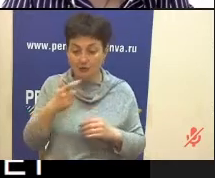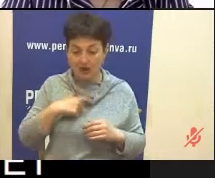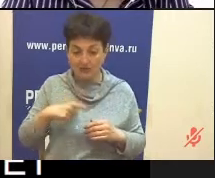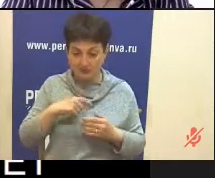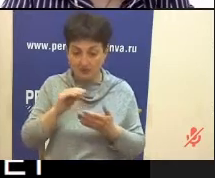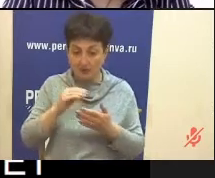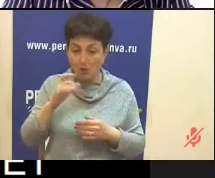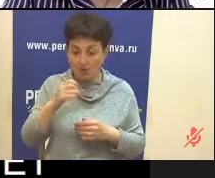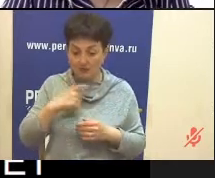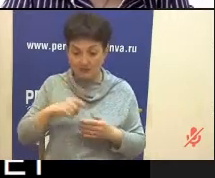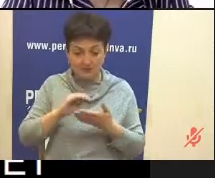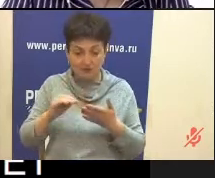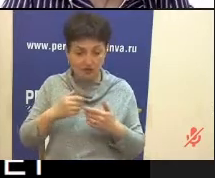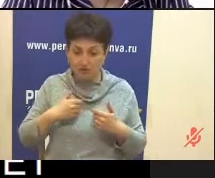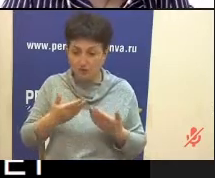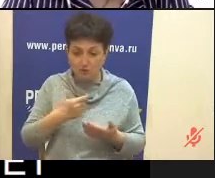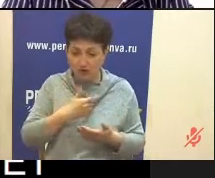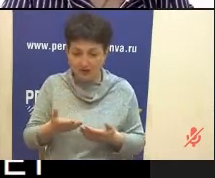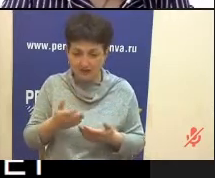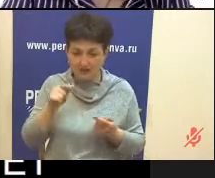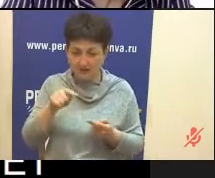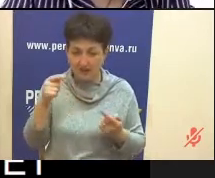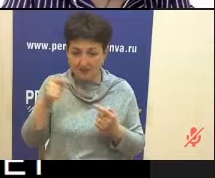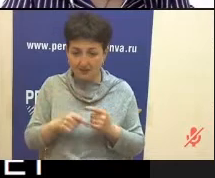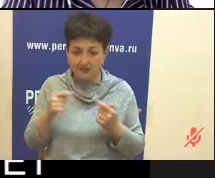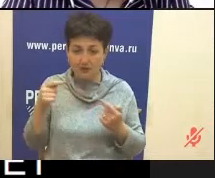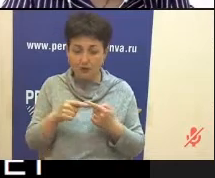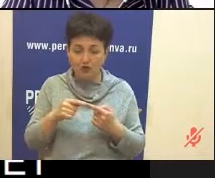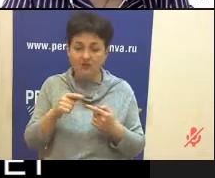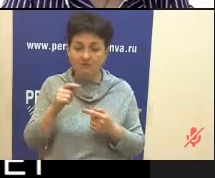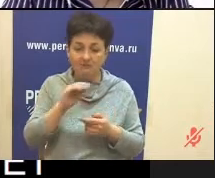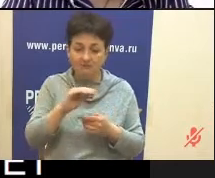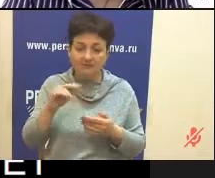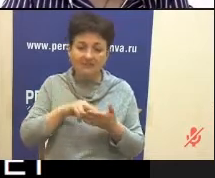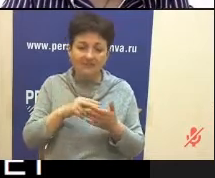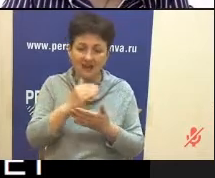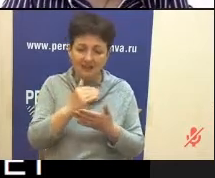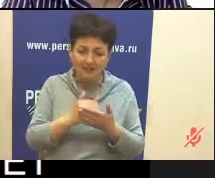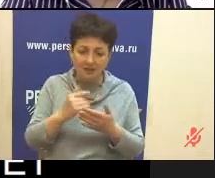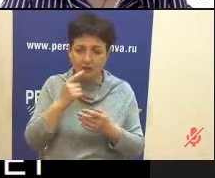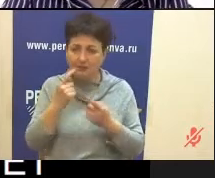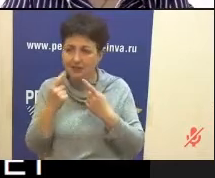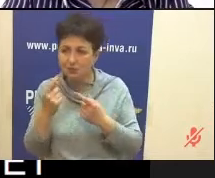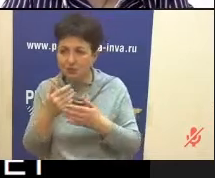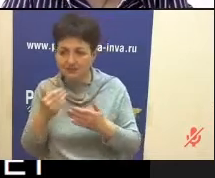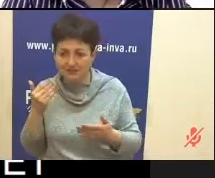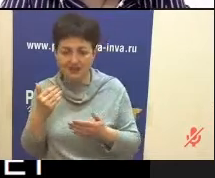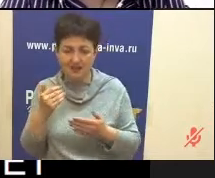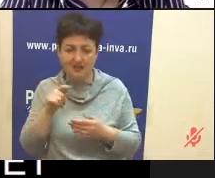границу. О себе вы можете писать все, что хотите, и это вы можете определить совершенно точно, закрепить в вашей стратегии, все